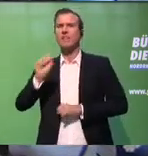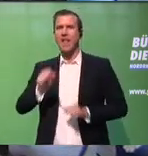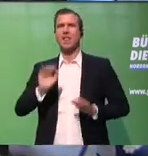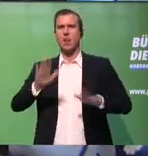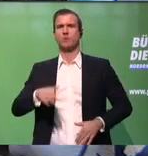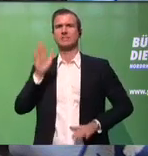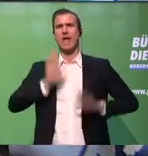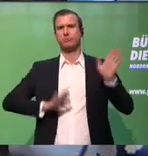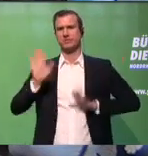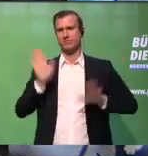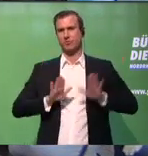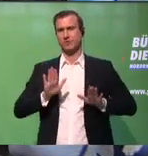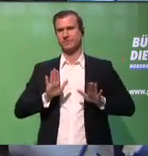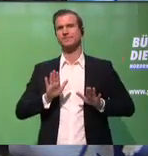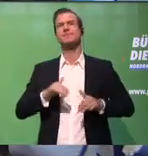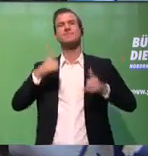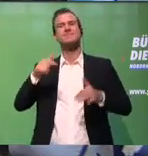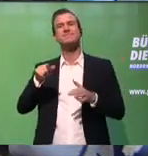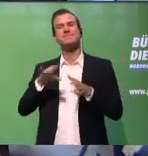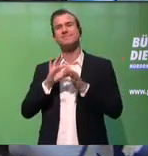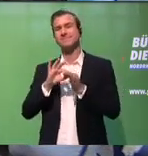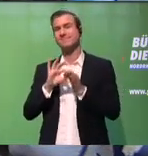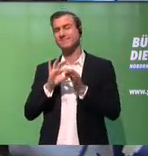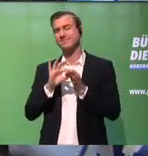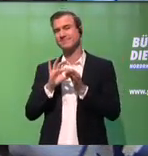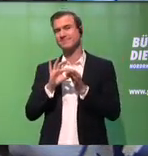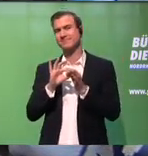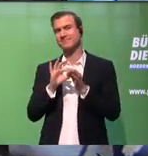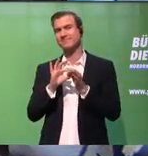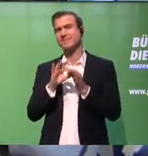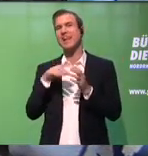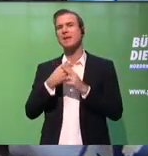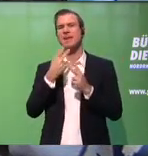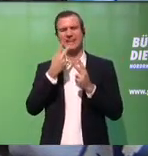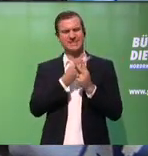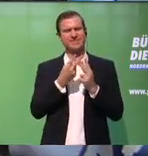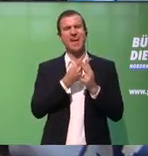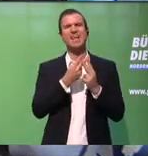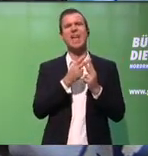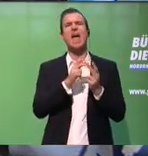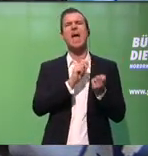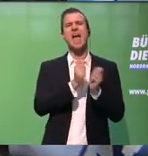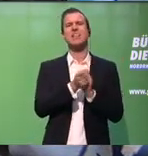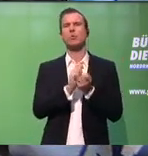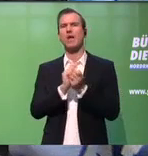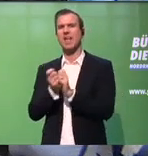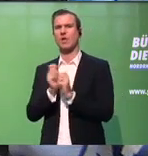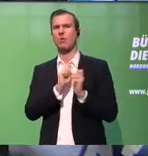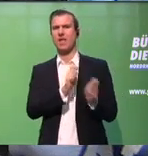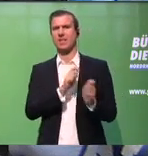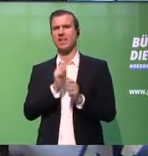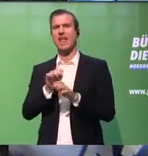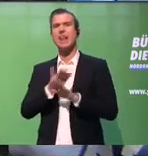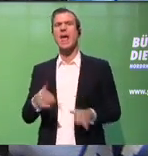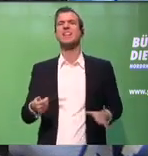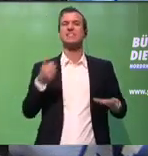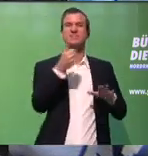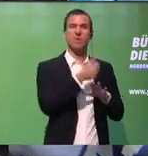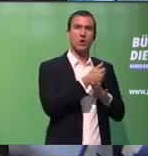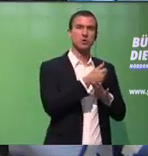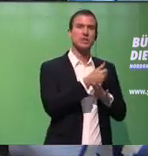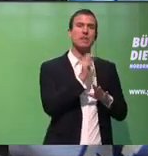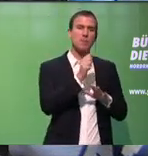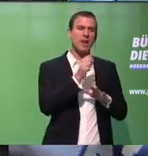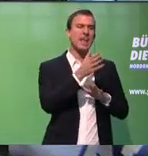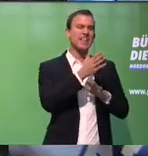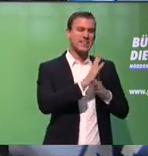kommen. Hierzu gab es zwei Änderungsanträge, die mit dem Landesvorstand entweder ganz